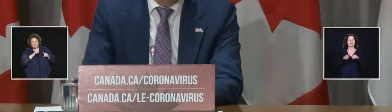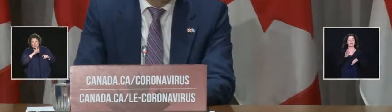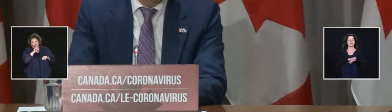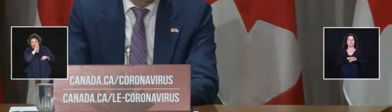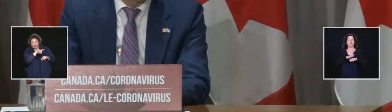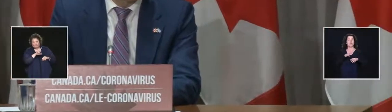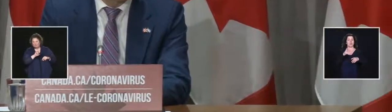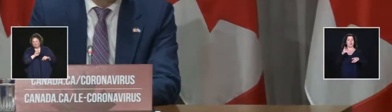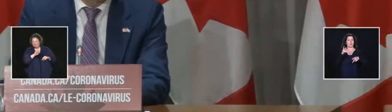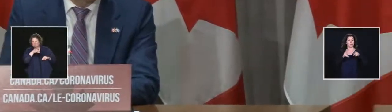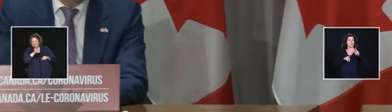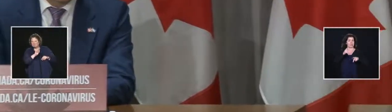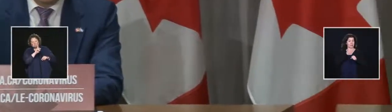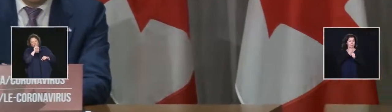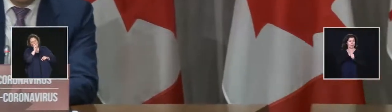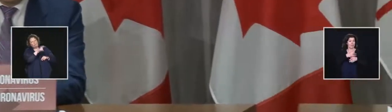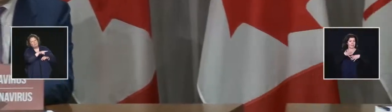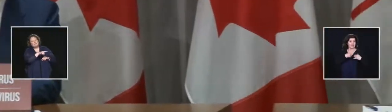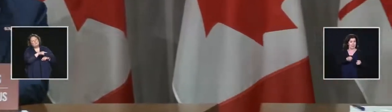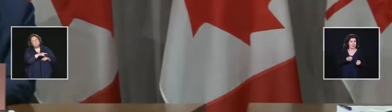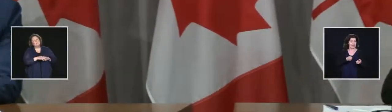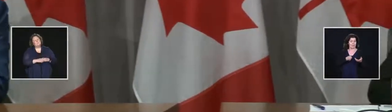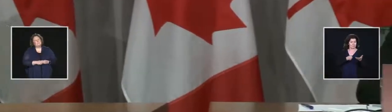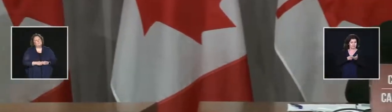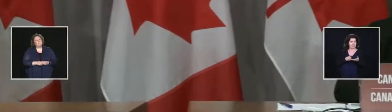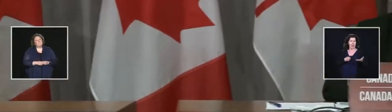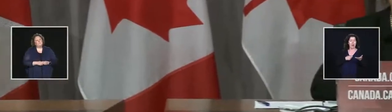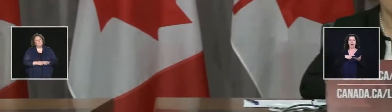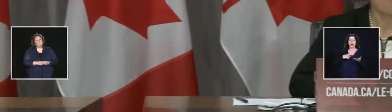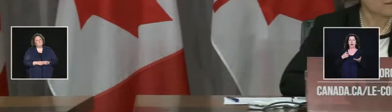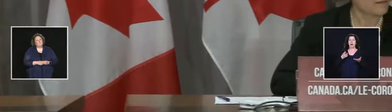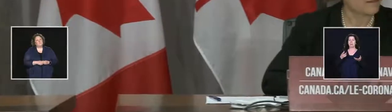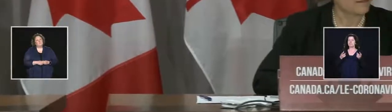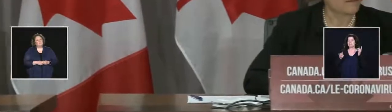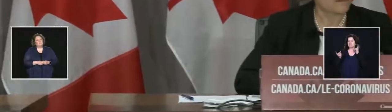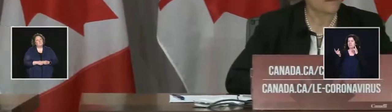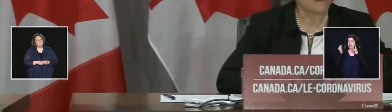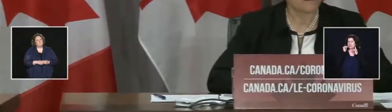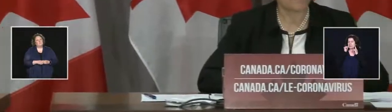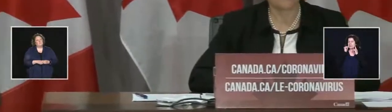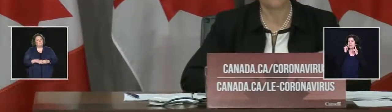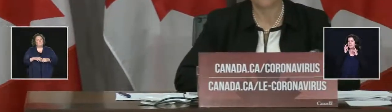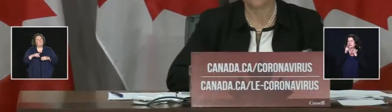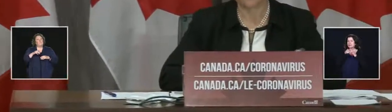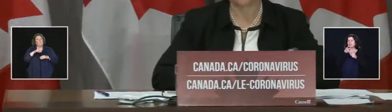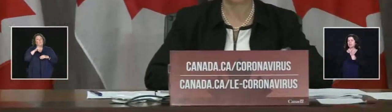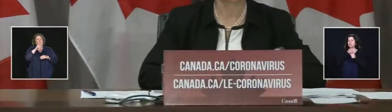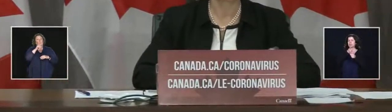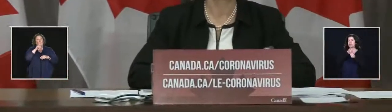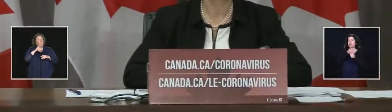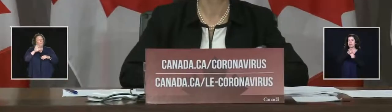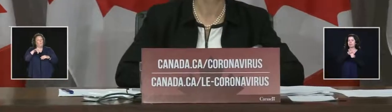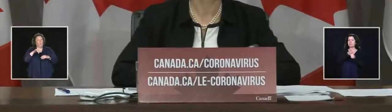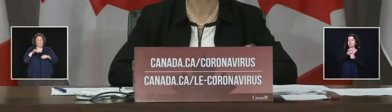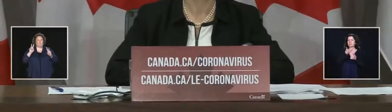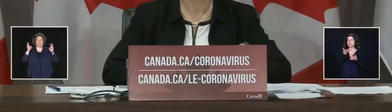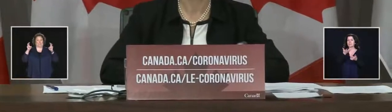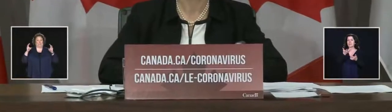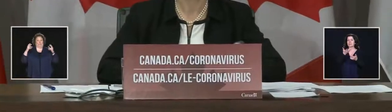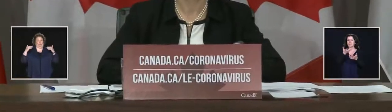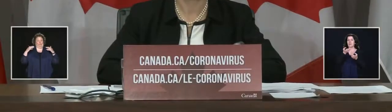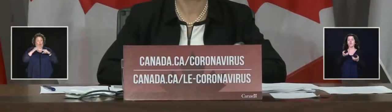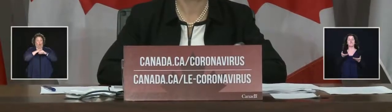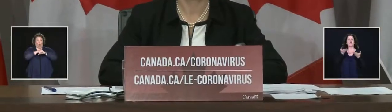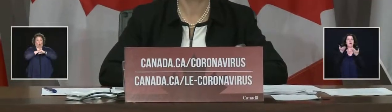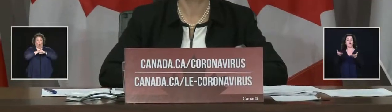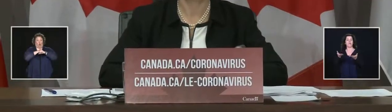On entend entre les branches que vous auriez décidé, par exemple, d'accorder la résidence permanente à ces personnes. Alors, pouvez-vous nous donner